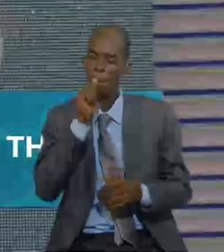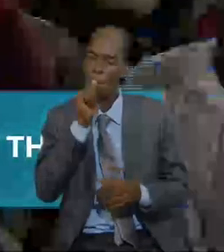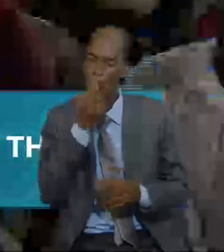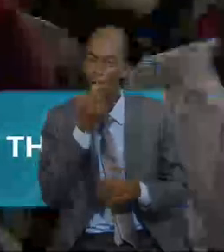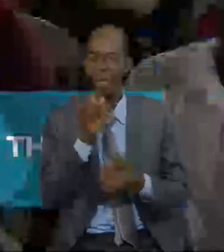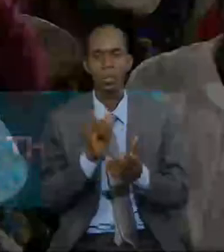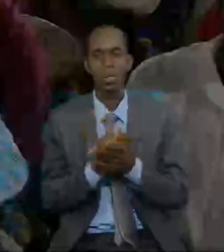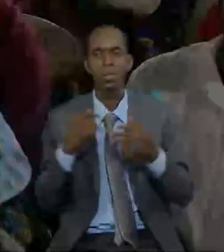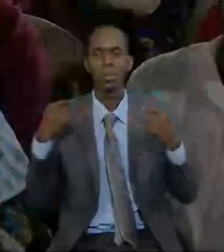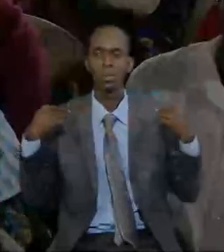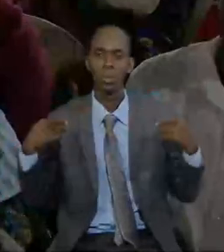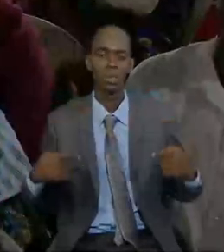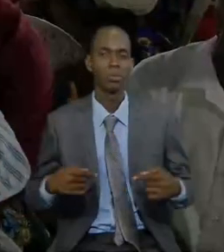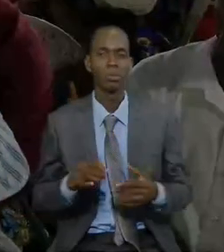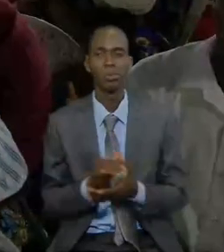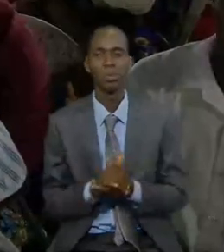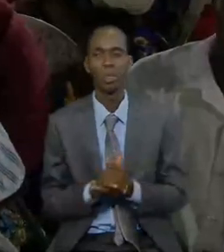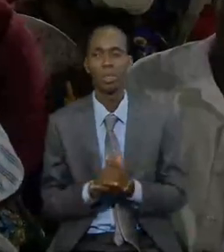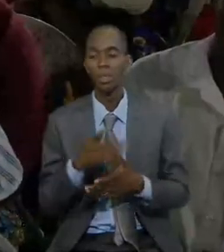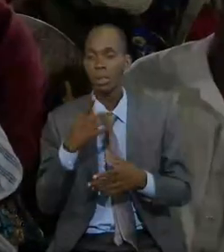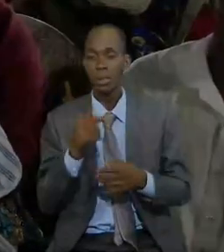ne pouvait porter cette douleur